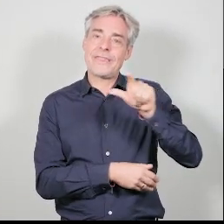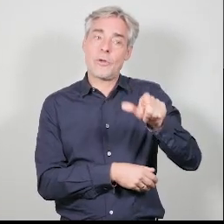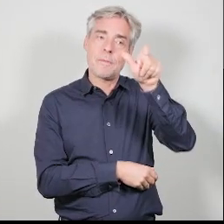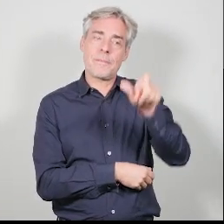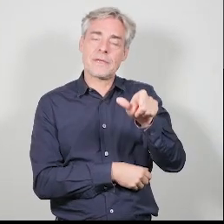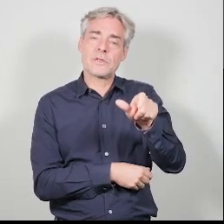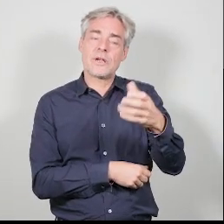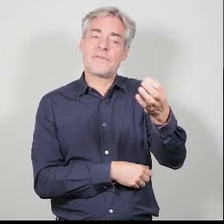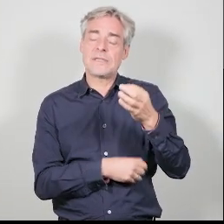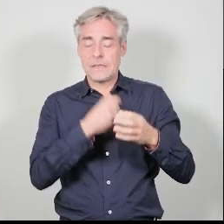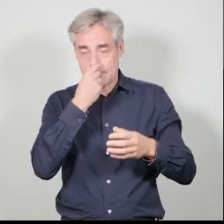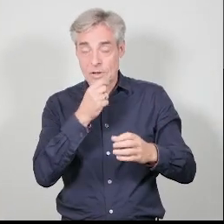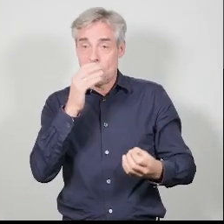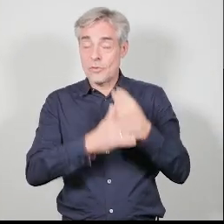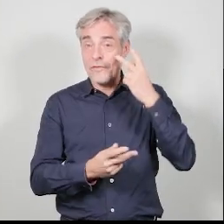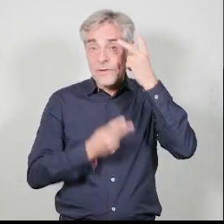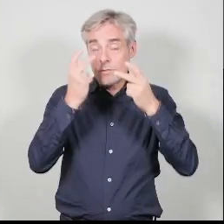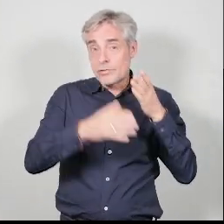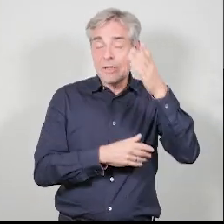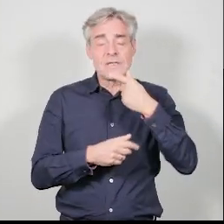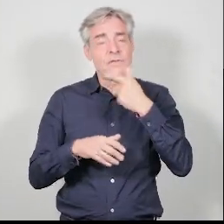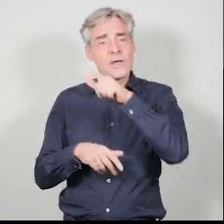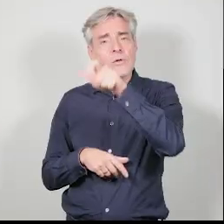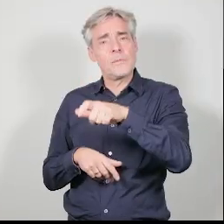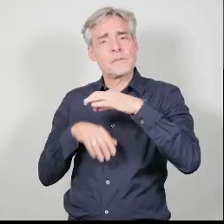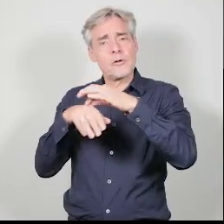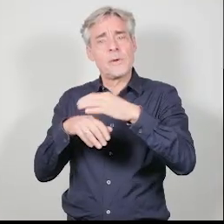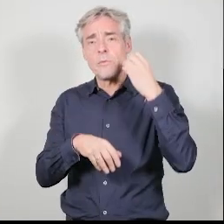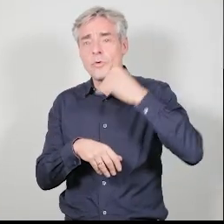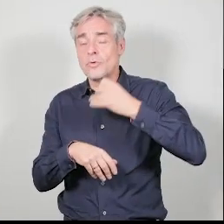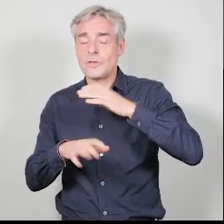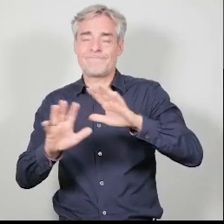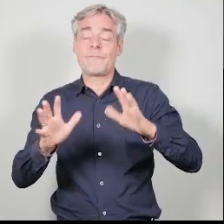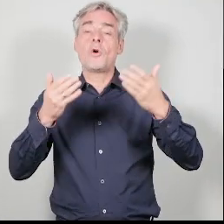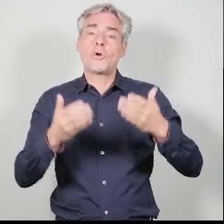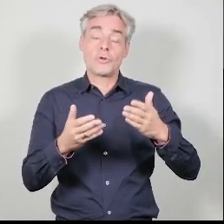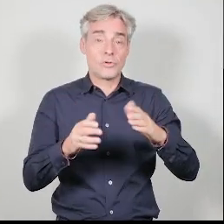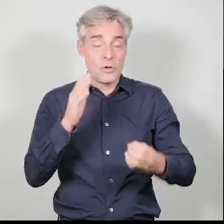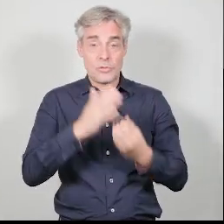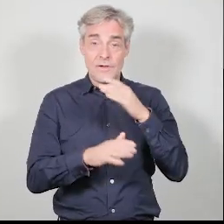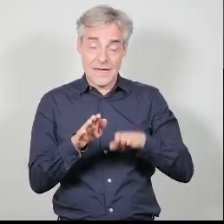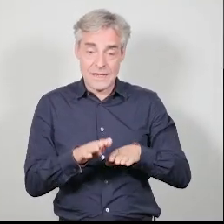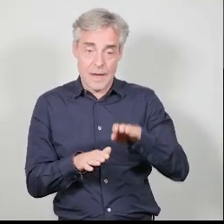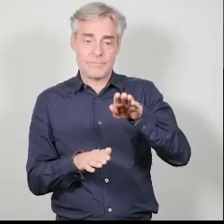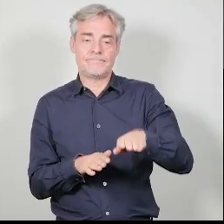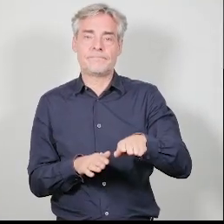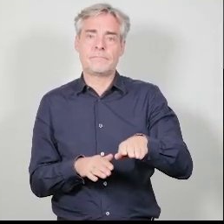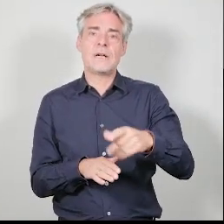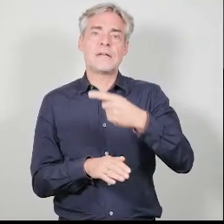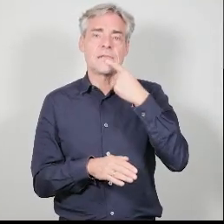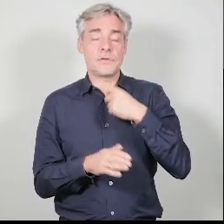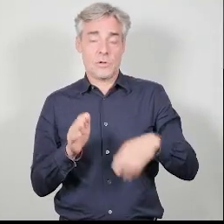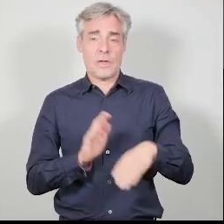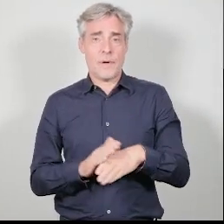son rapport, il avait donné une nouvelle vision de ce qu'était l'accompagnement au quotidien. Je pense qu'aujourd'hui, il faut qu'on franchisse ce cap, qu'on parte